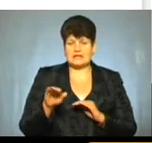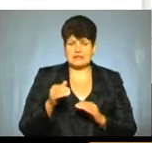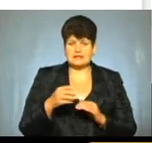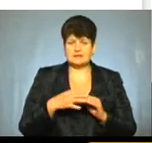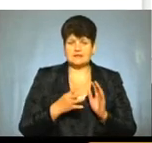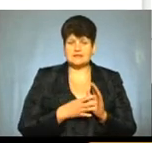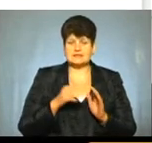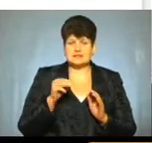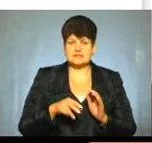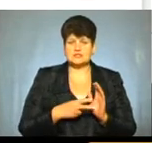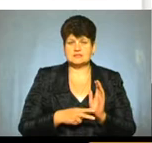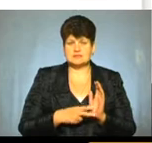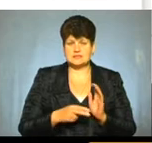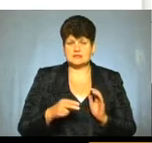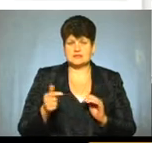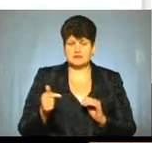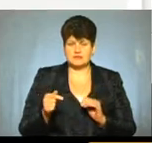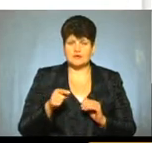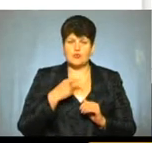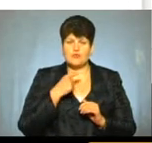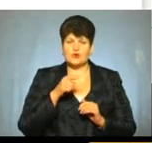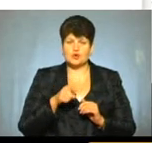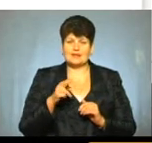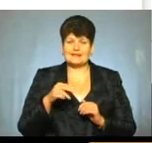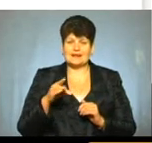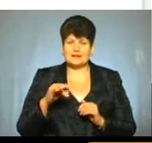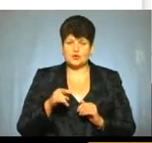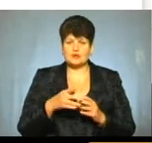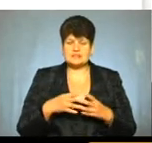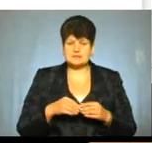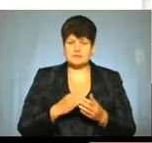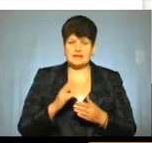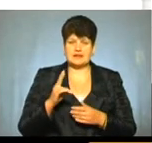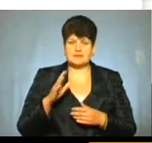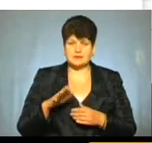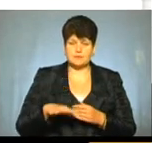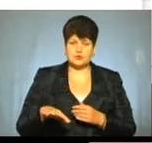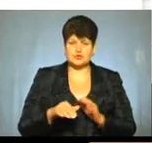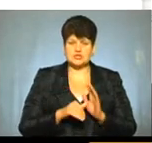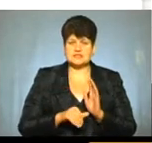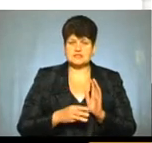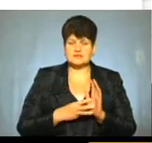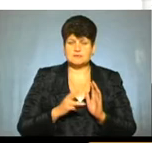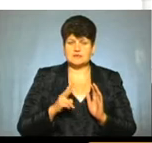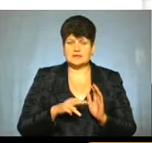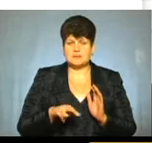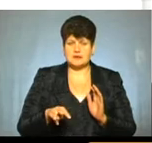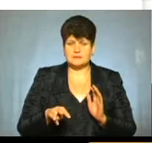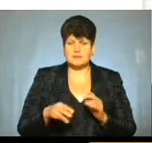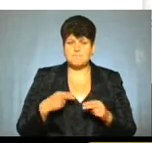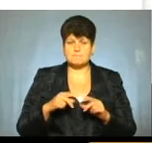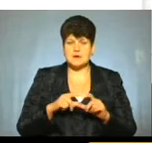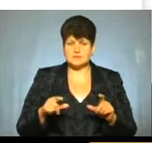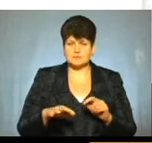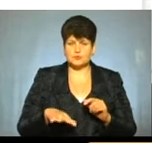– 19 тисяч 70 гривень. Як свідчить його декларація, його сім'ї належить квартира площею 68 метрів